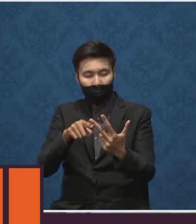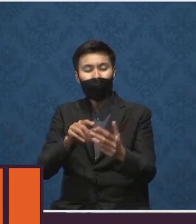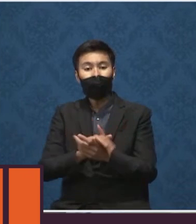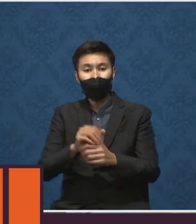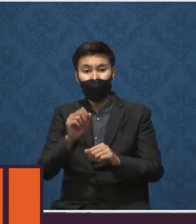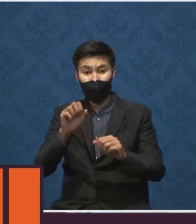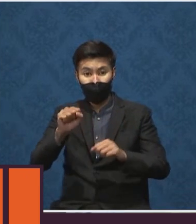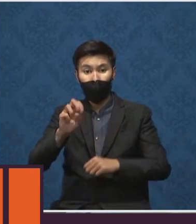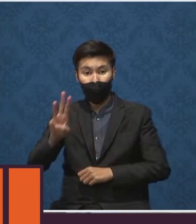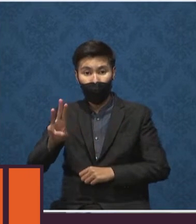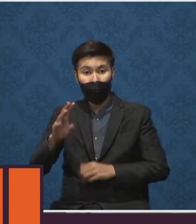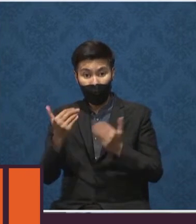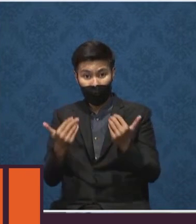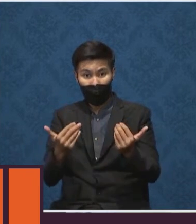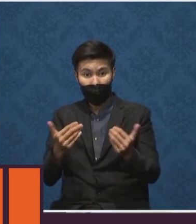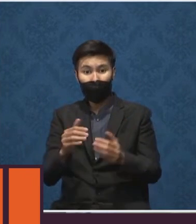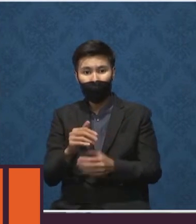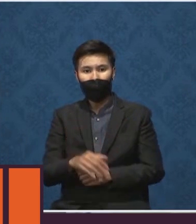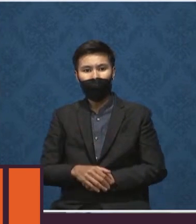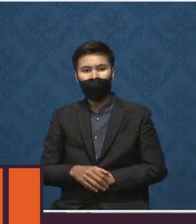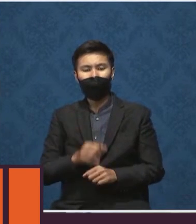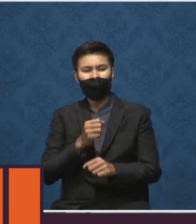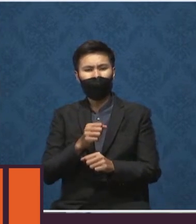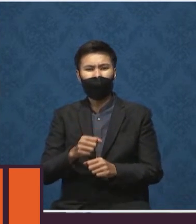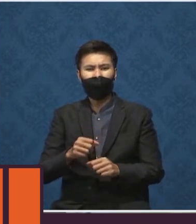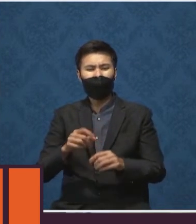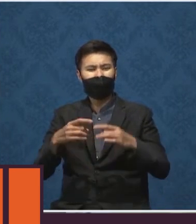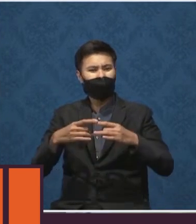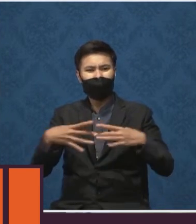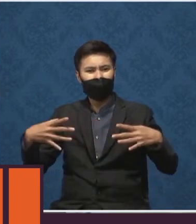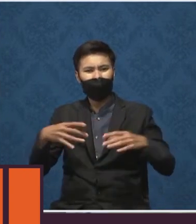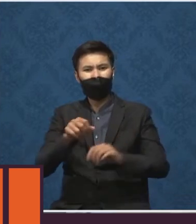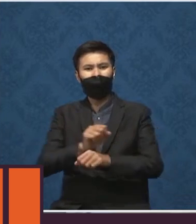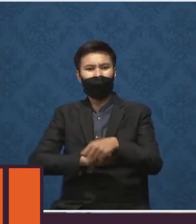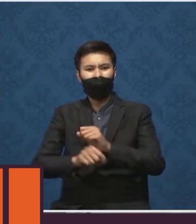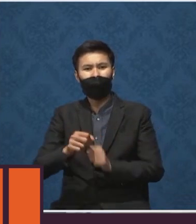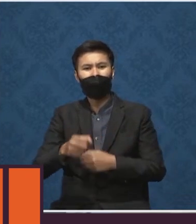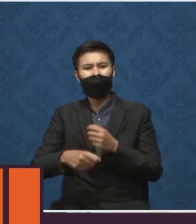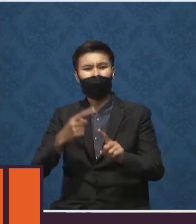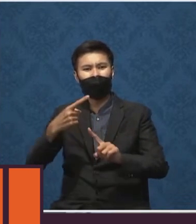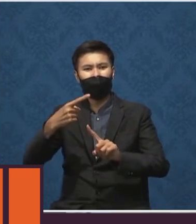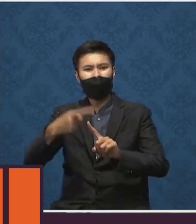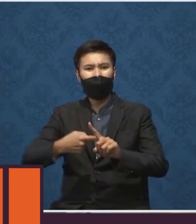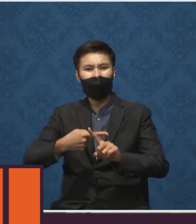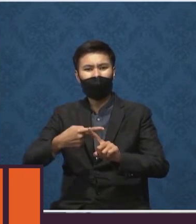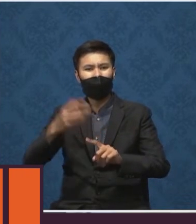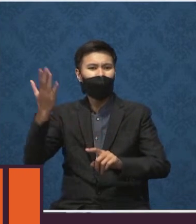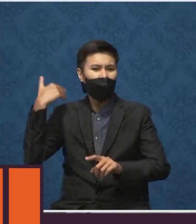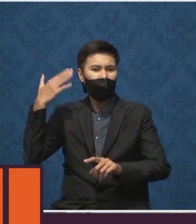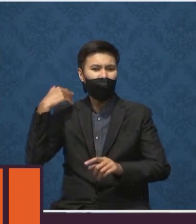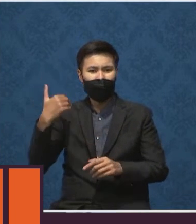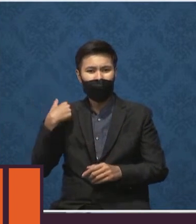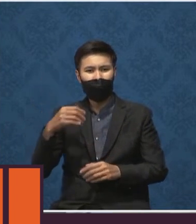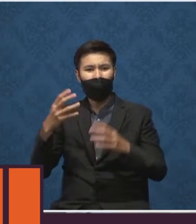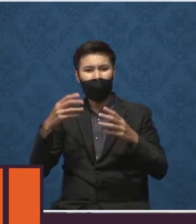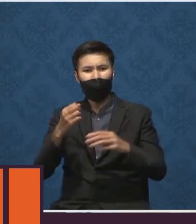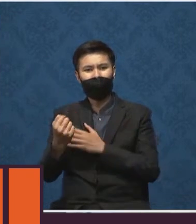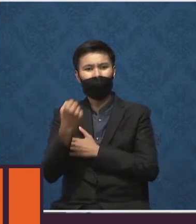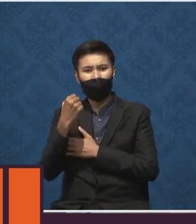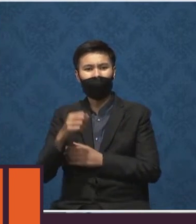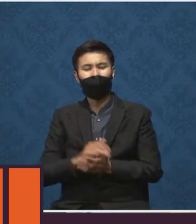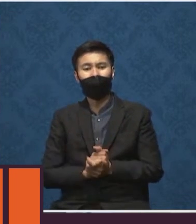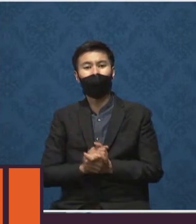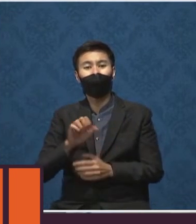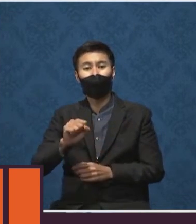Sawo ชุนก็ขัดขวใเชงปฏิบติมาโยตลอดอยางเมเดอนมทุนาปทแล้วมีการลมะตเกยวกับเรื่องการตัดอนษ์สวเรื่นายกประกฏวัสส